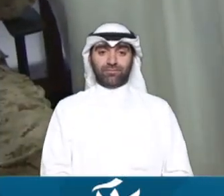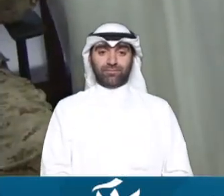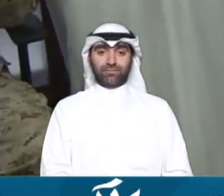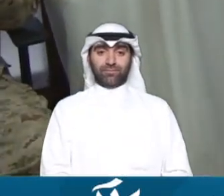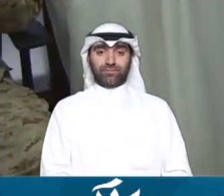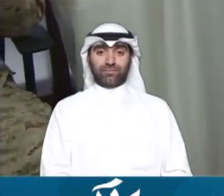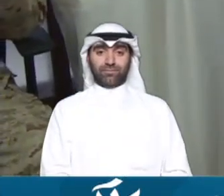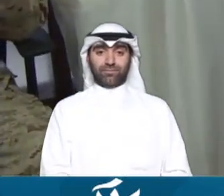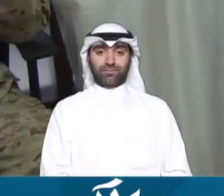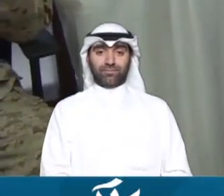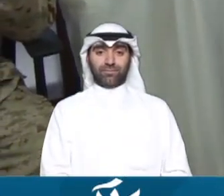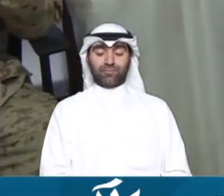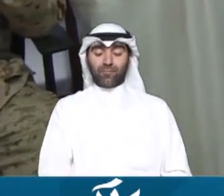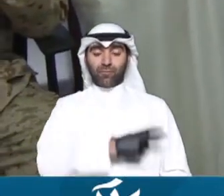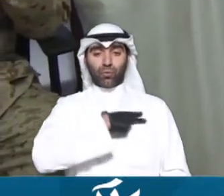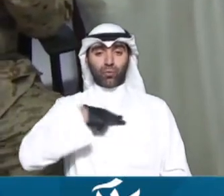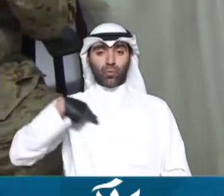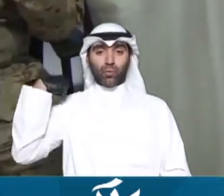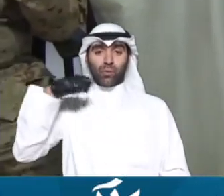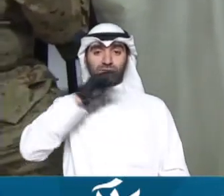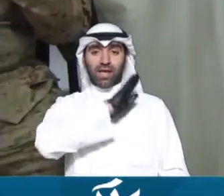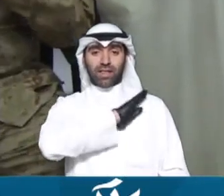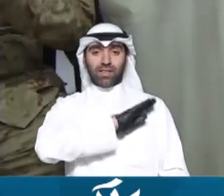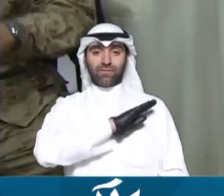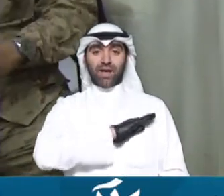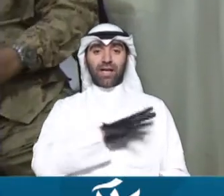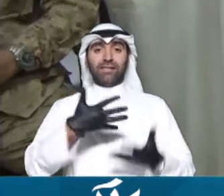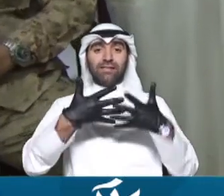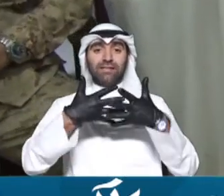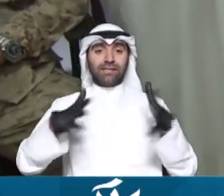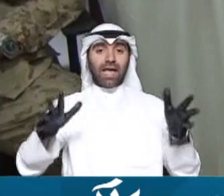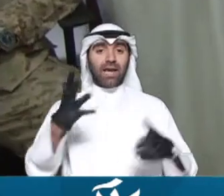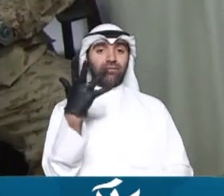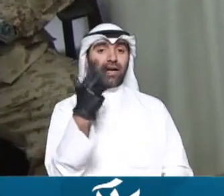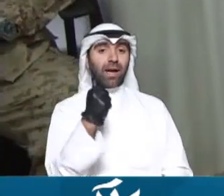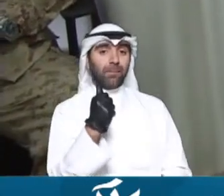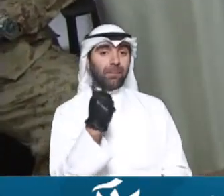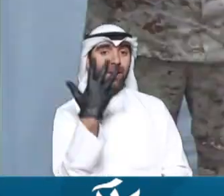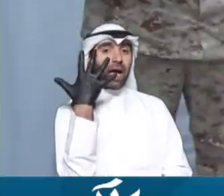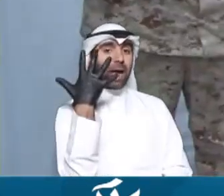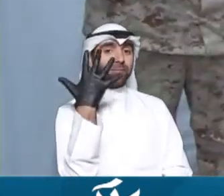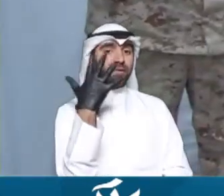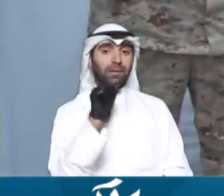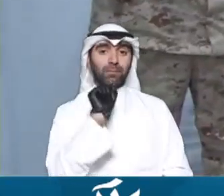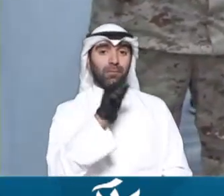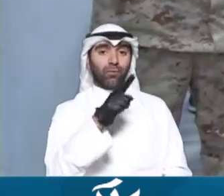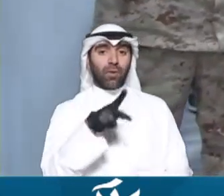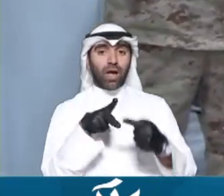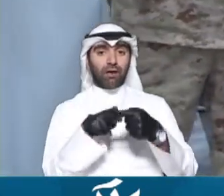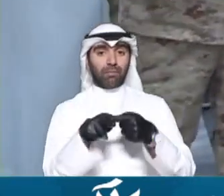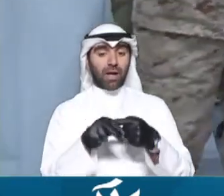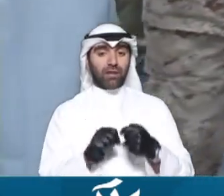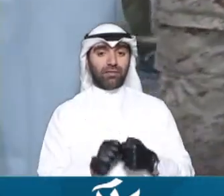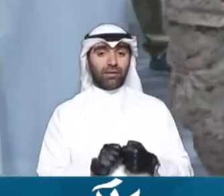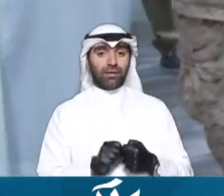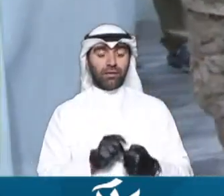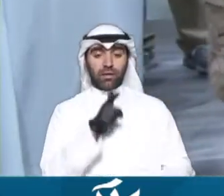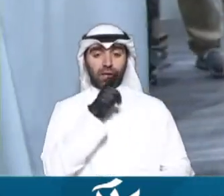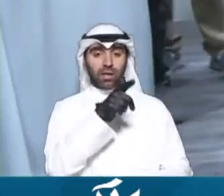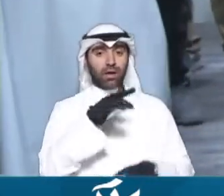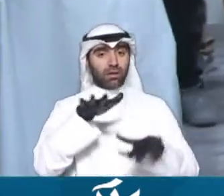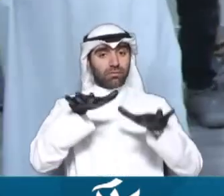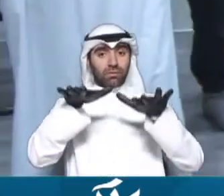سلمت وزارة الدفاع الصالة رقم 5 بأرض المعارض الدولية بمنطقة مشرف لوزارة الصحة بشكل رسمي